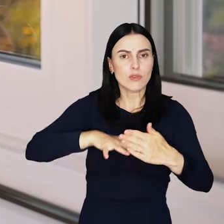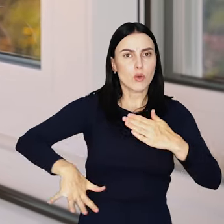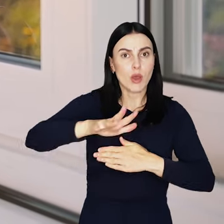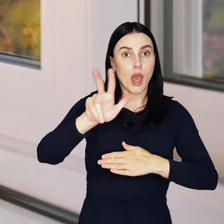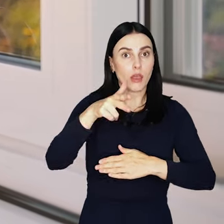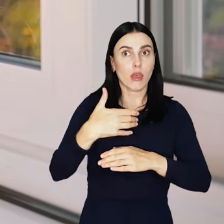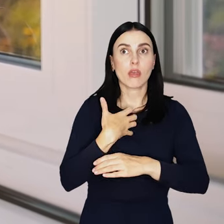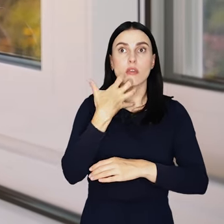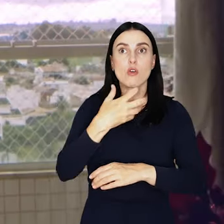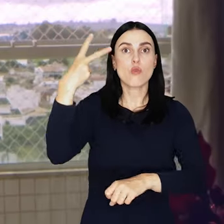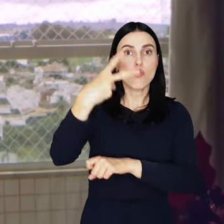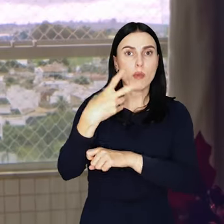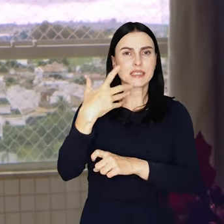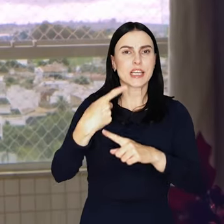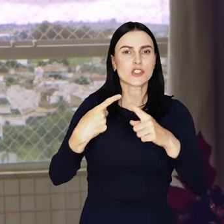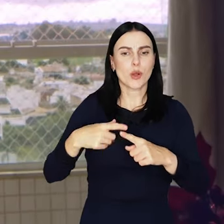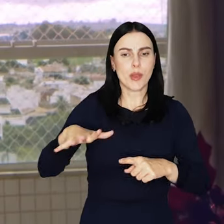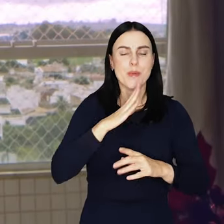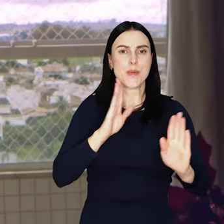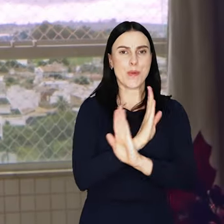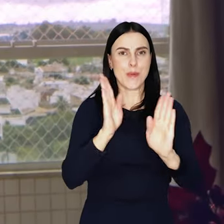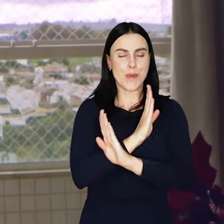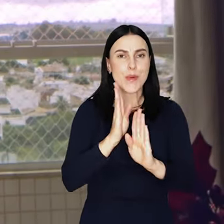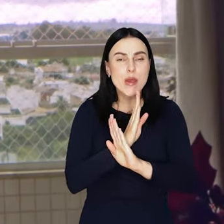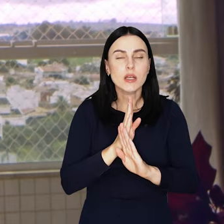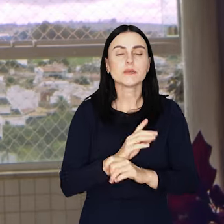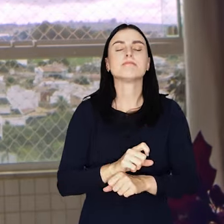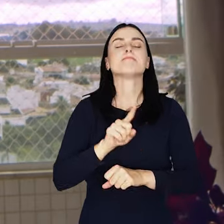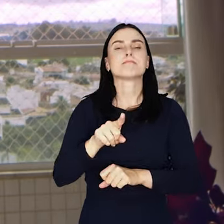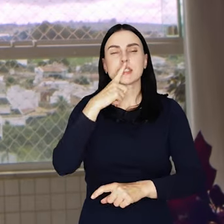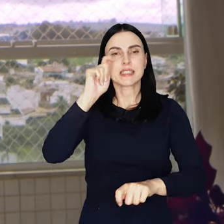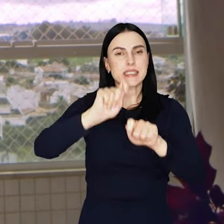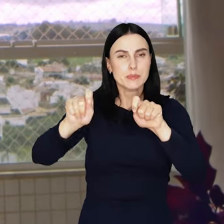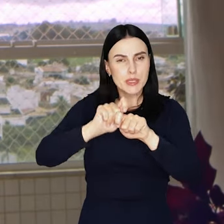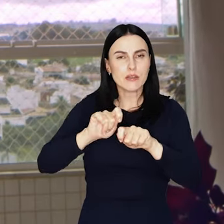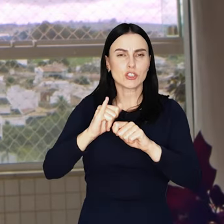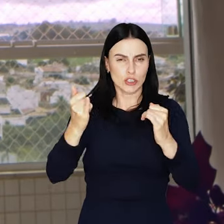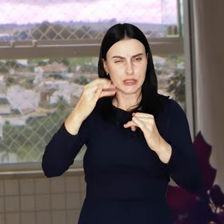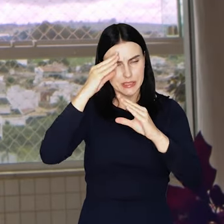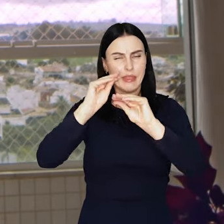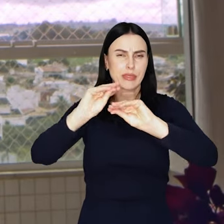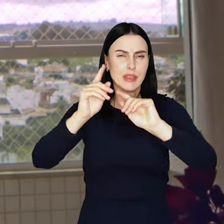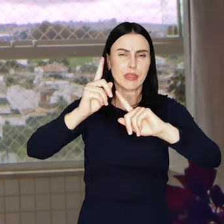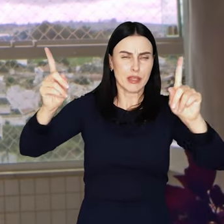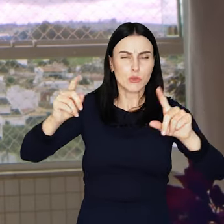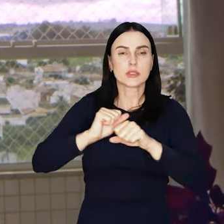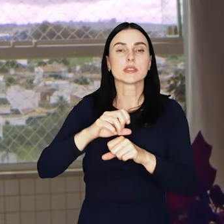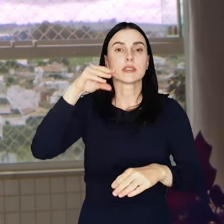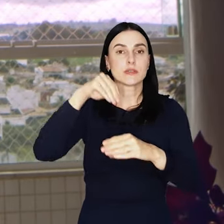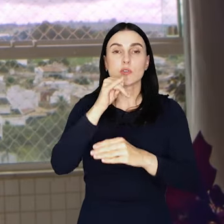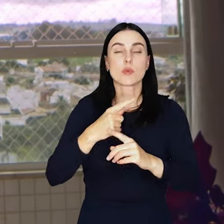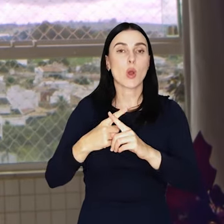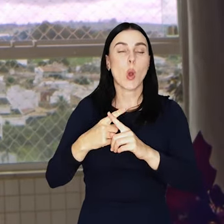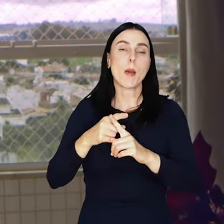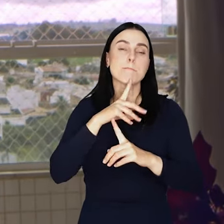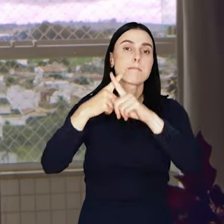temperaturą w pomieszczeniu, gdy w czasie upału postanowimy je przewietrzyć? Sprawdzili to naukowcy. Z przeprowadzonego przez nich eksperymentu wynika,